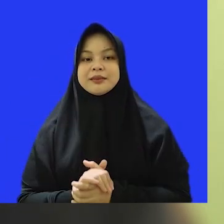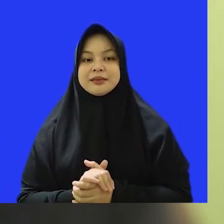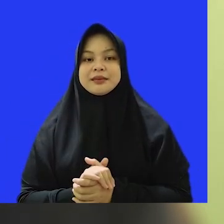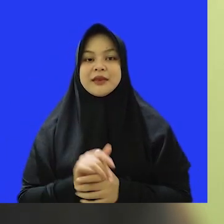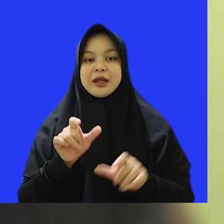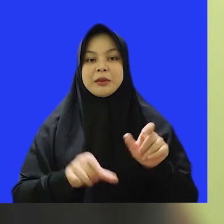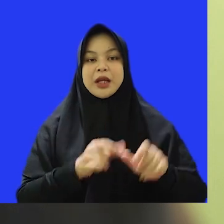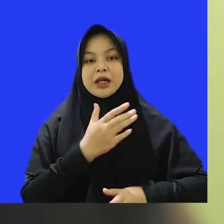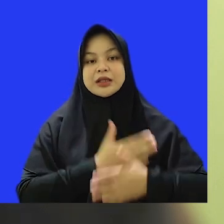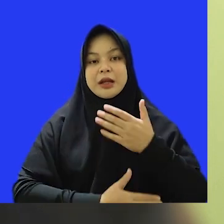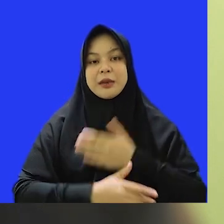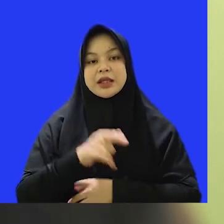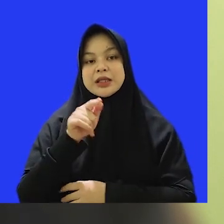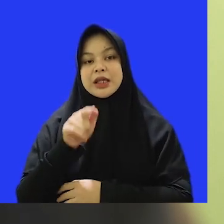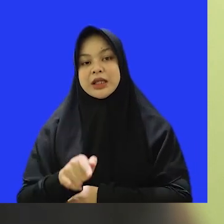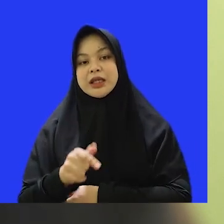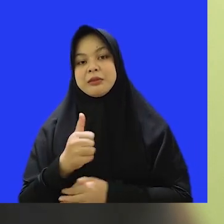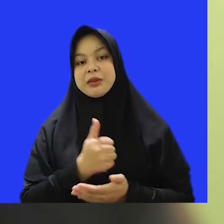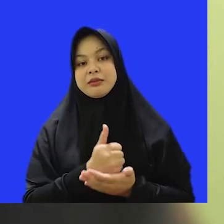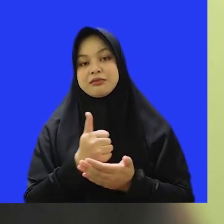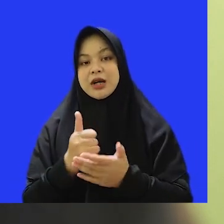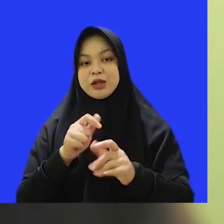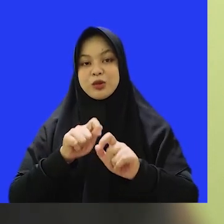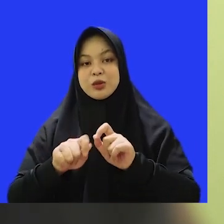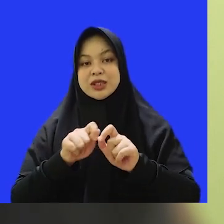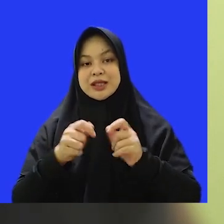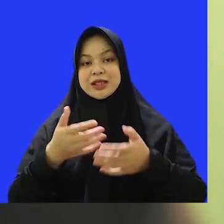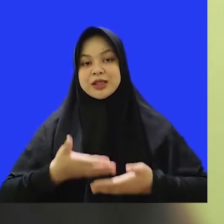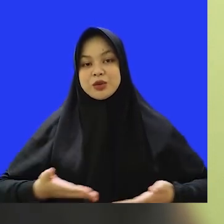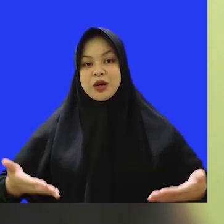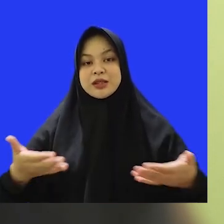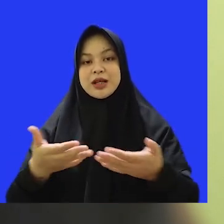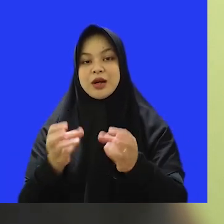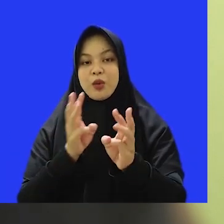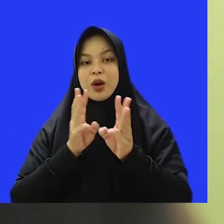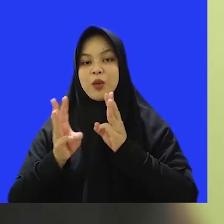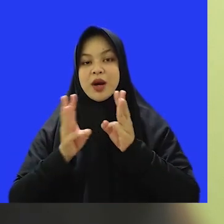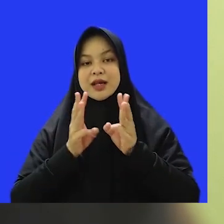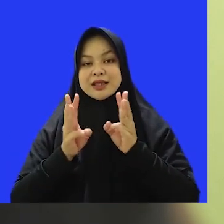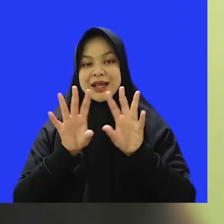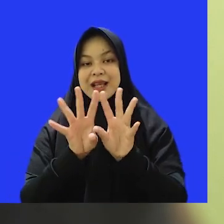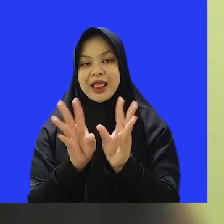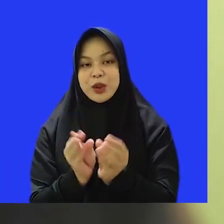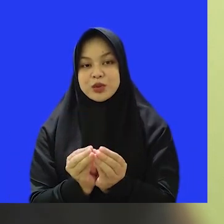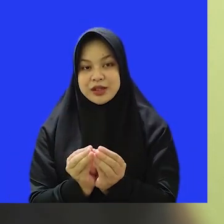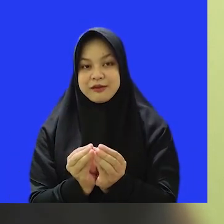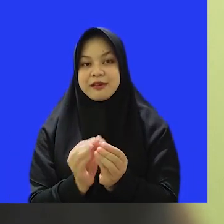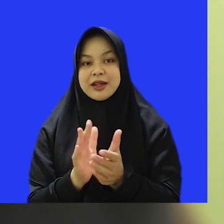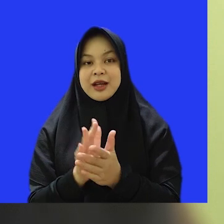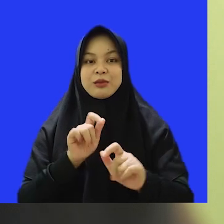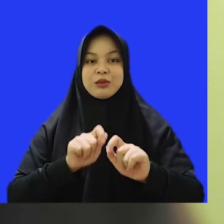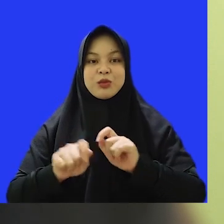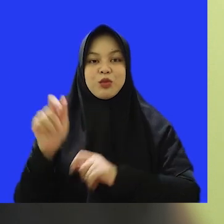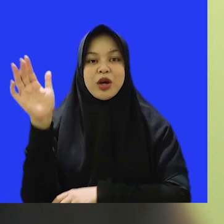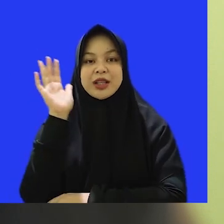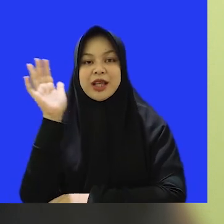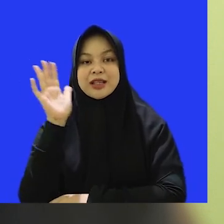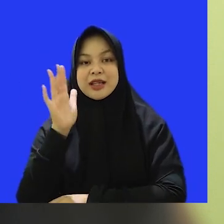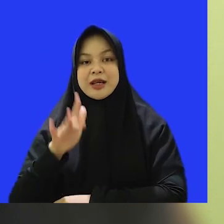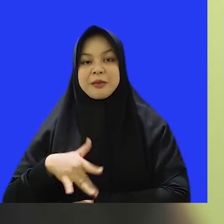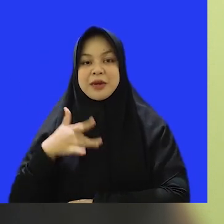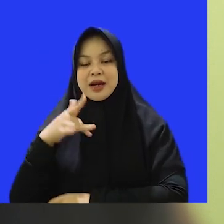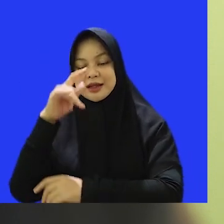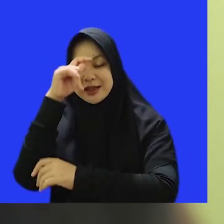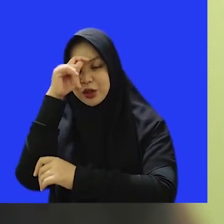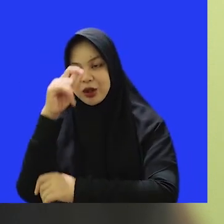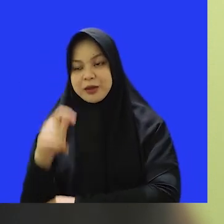penyandang disabilitas. Ini akan membantu menciptakan suasana wawancara yang inklusif dan membuat narasumber